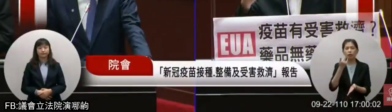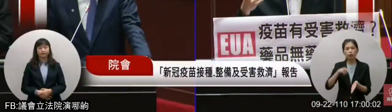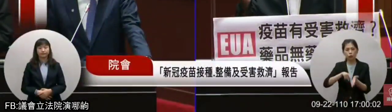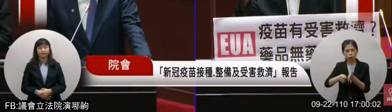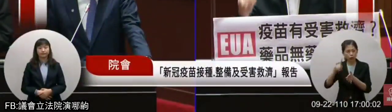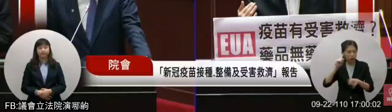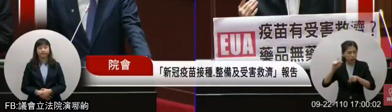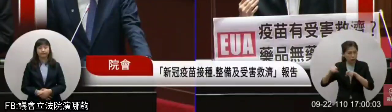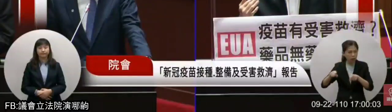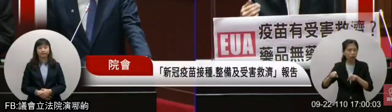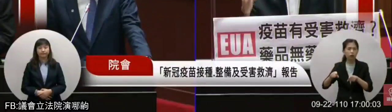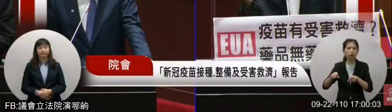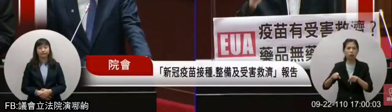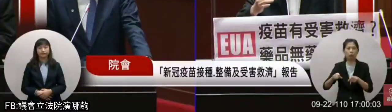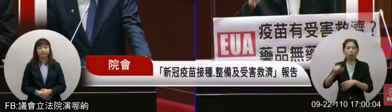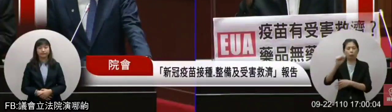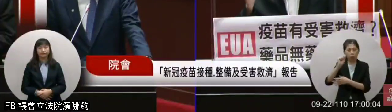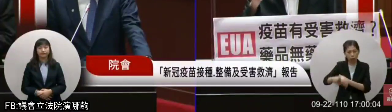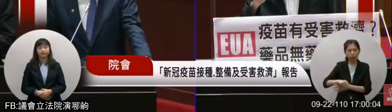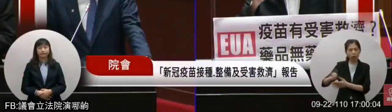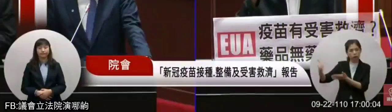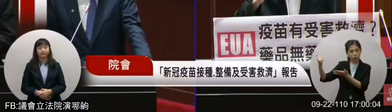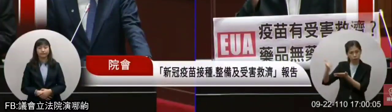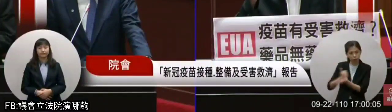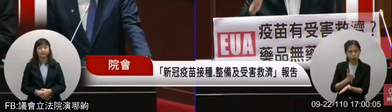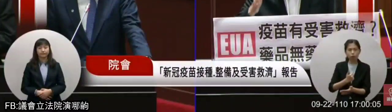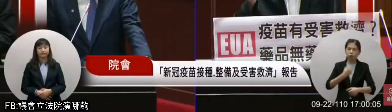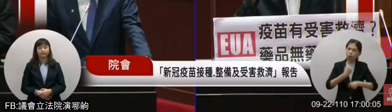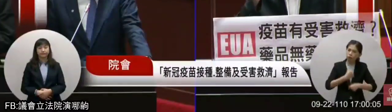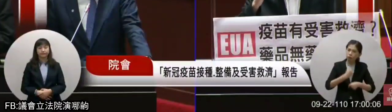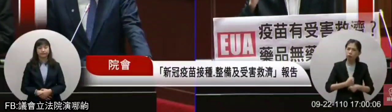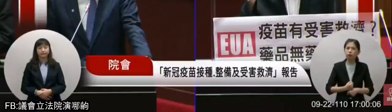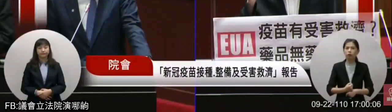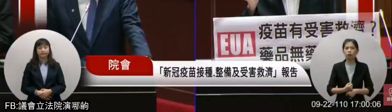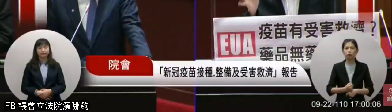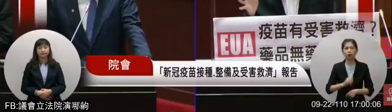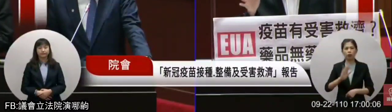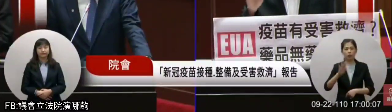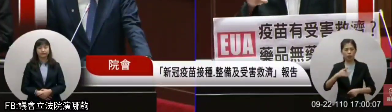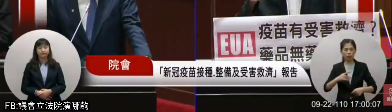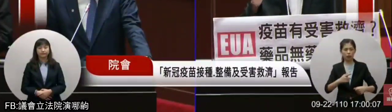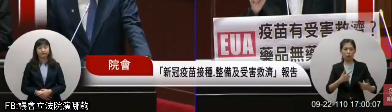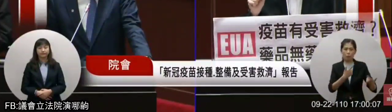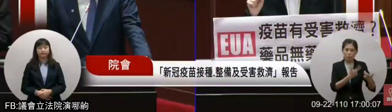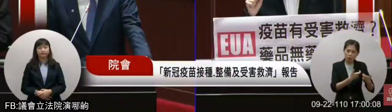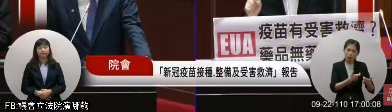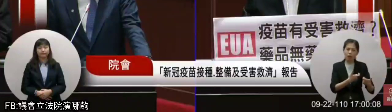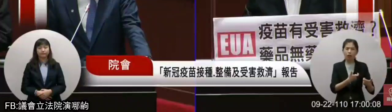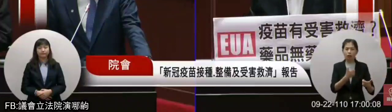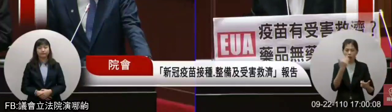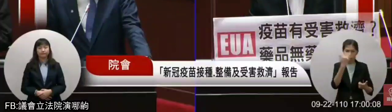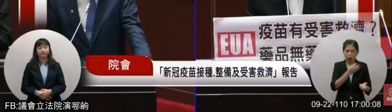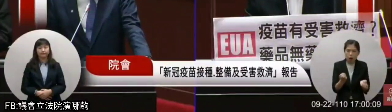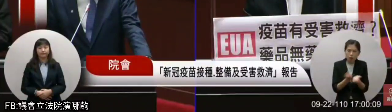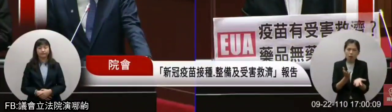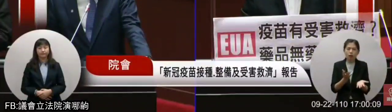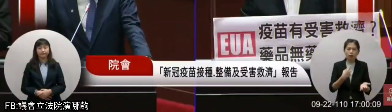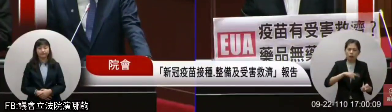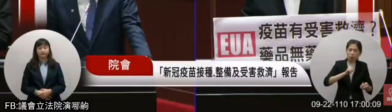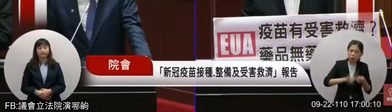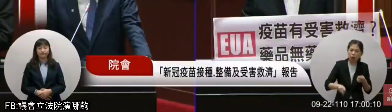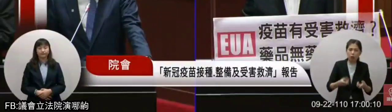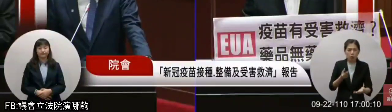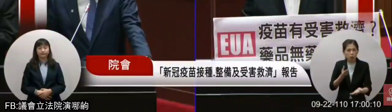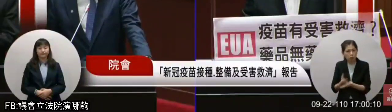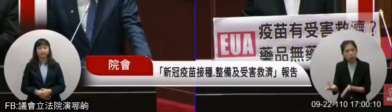制造或输入的时候。都要搭配到预防接种的受害救济，我想大家都支持啊。可是这文字上有疏